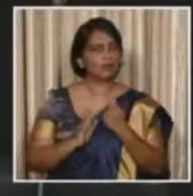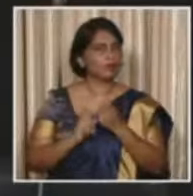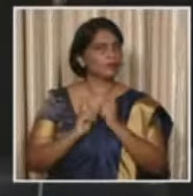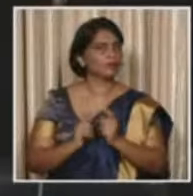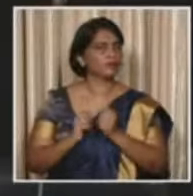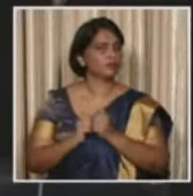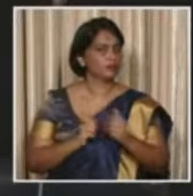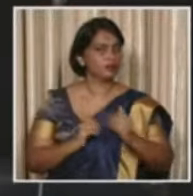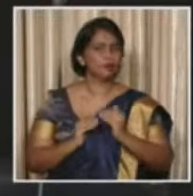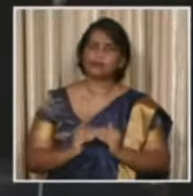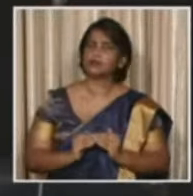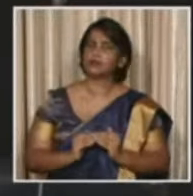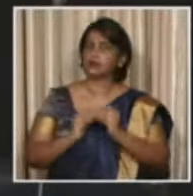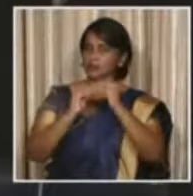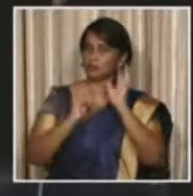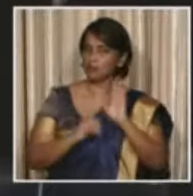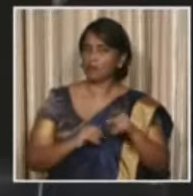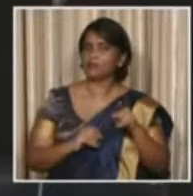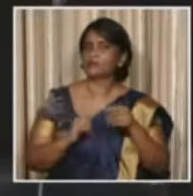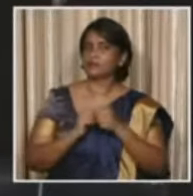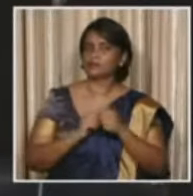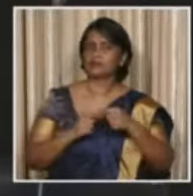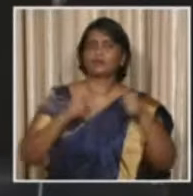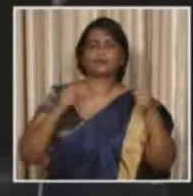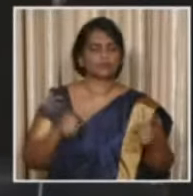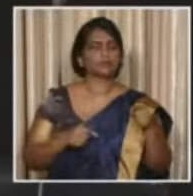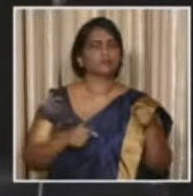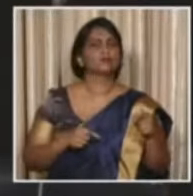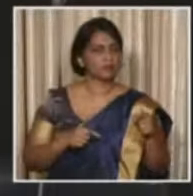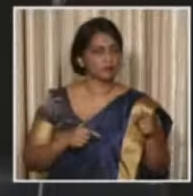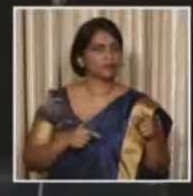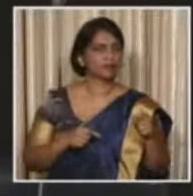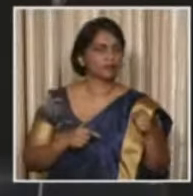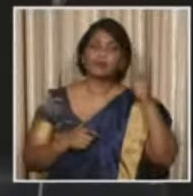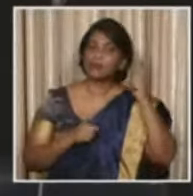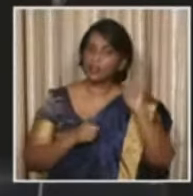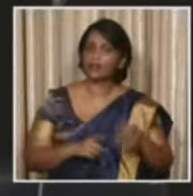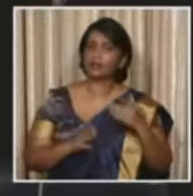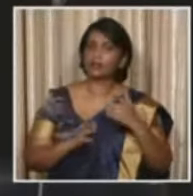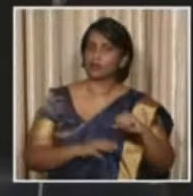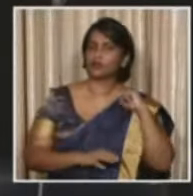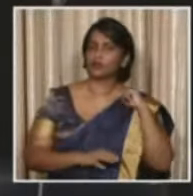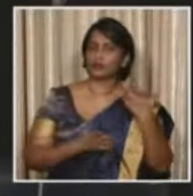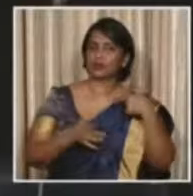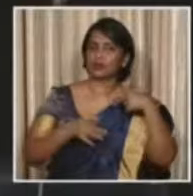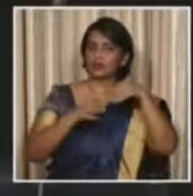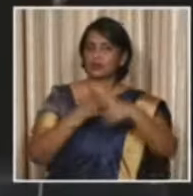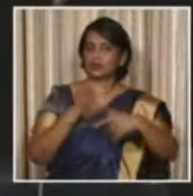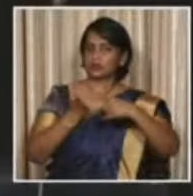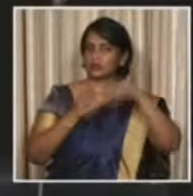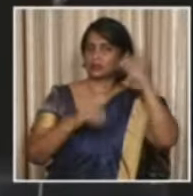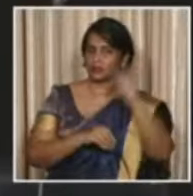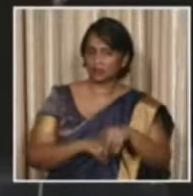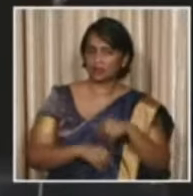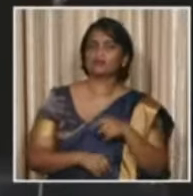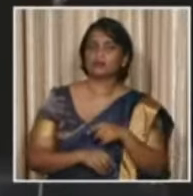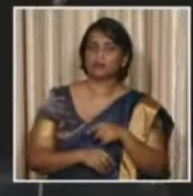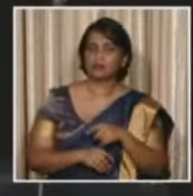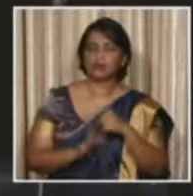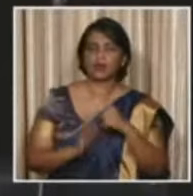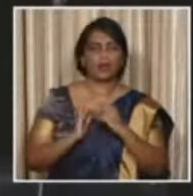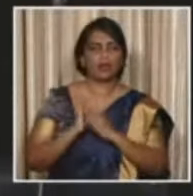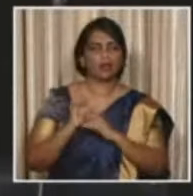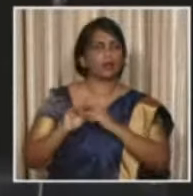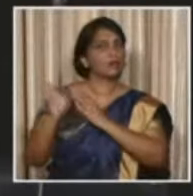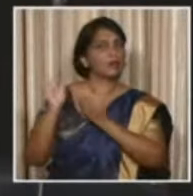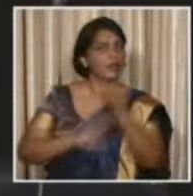ස්ථාවර කරලා වර්ධනයක් වෙත ගමන් කරන මාර්ගයට විරුද්ධ වුණා. ඒකනේ කොන්ද බර දෙන්නේ නැත්නම් මෙතන ඡන්ද ඔබතුමාලා නම් කිව්වා IMF ප්‍රෝග්‍රෑම් එකට